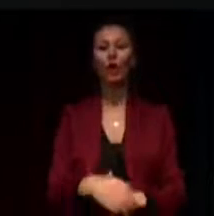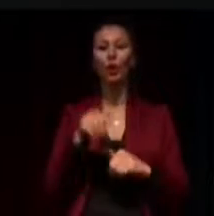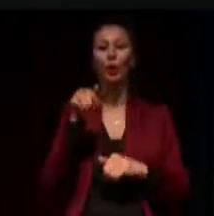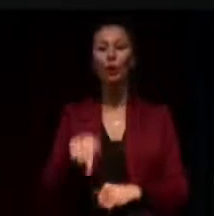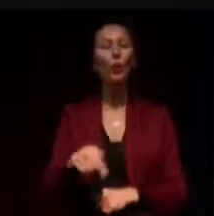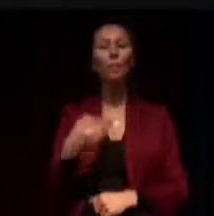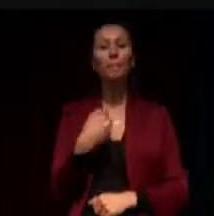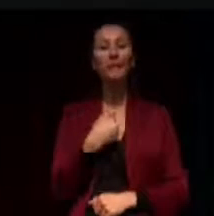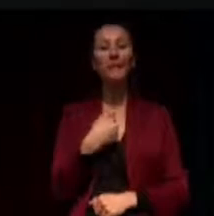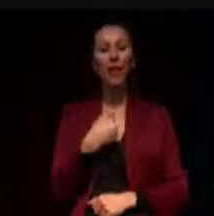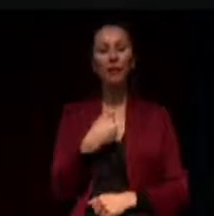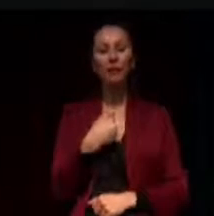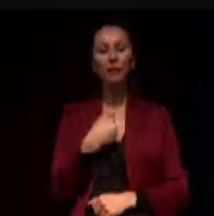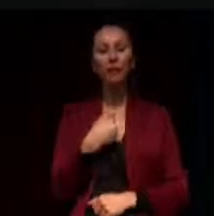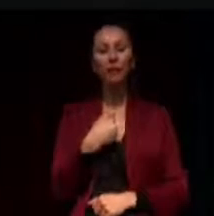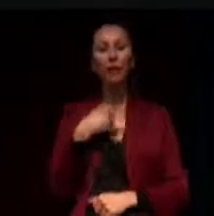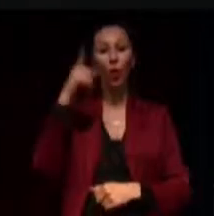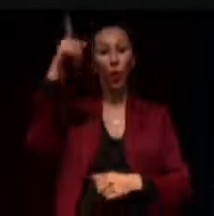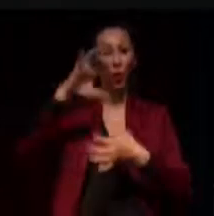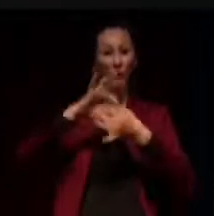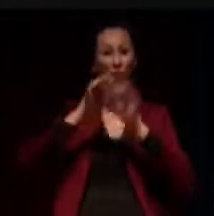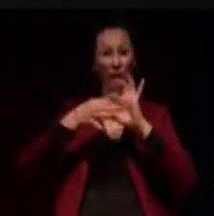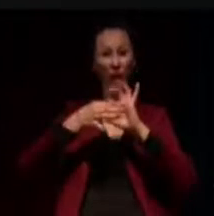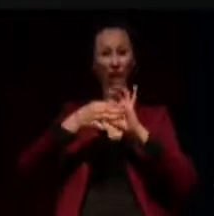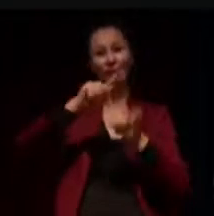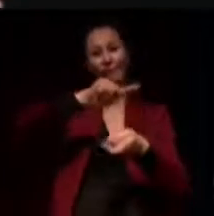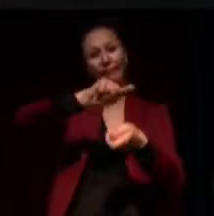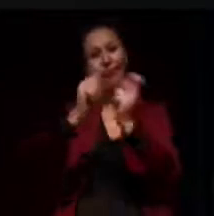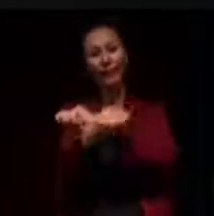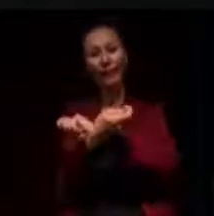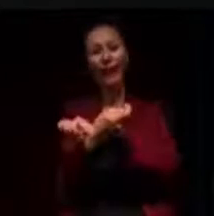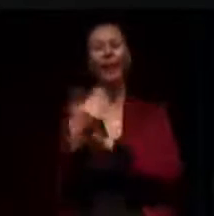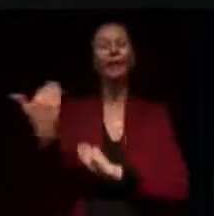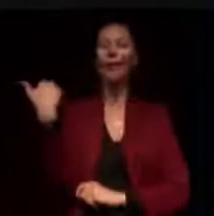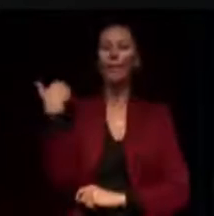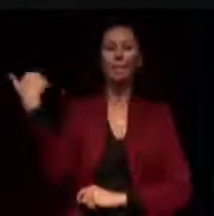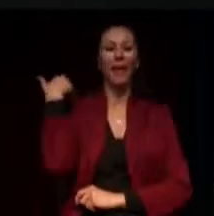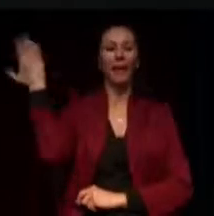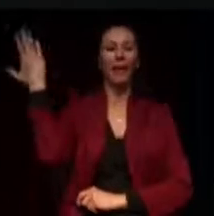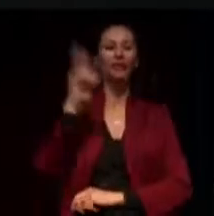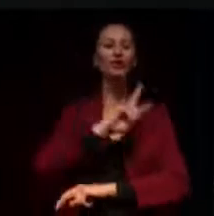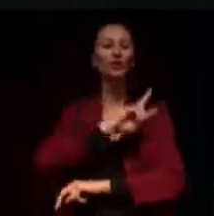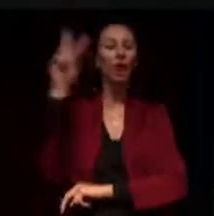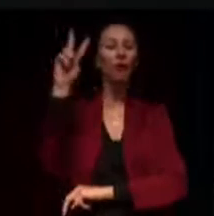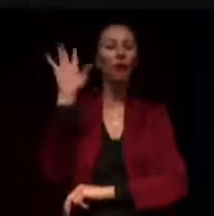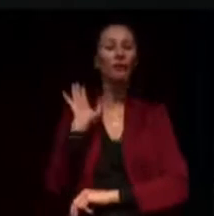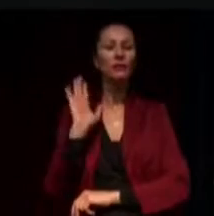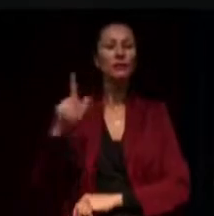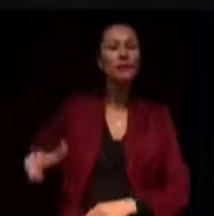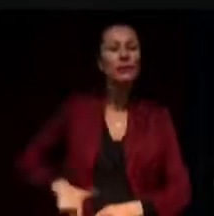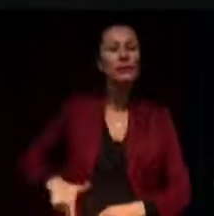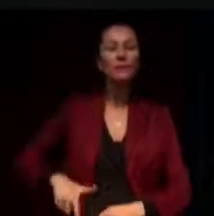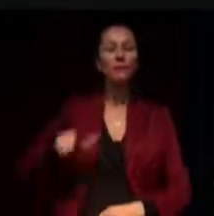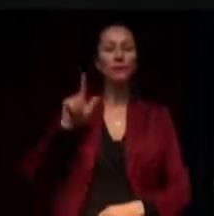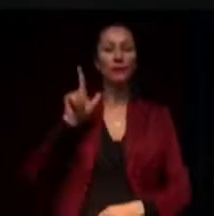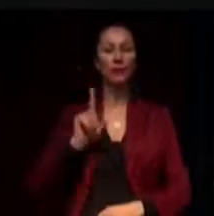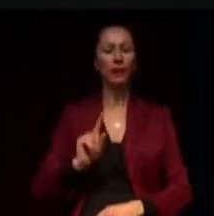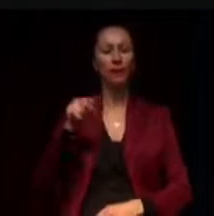Bu bize o otogarın yerine yepyeni İzmir'e çağdaş